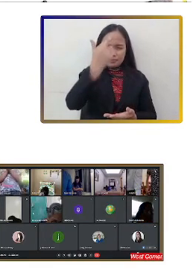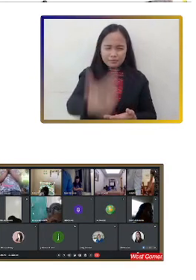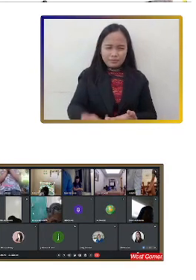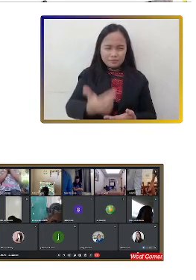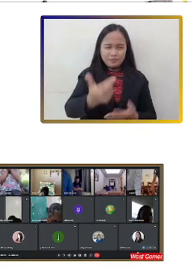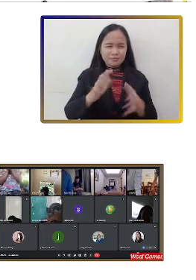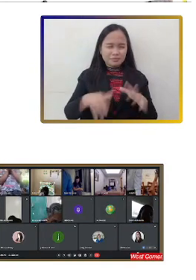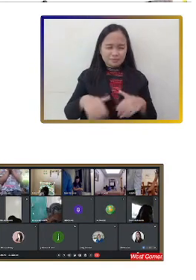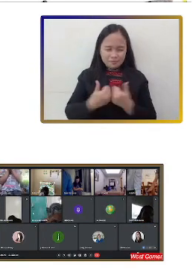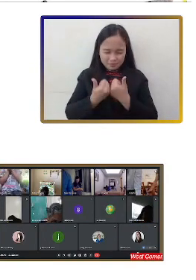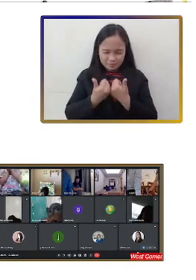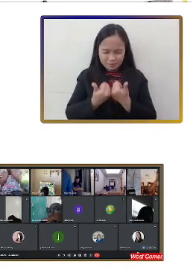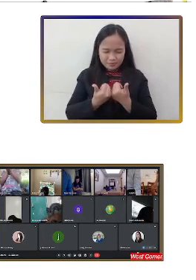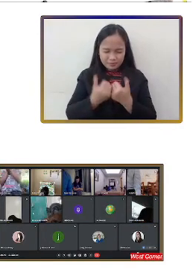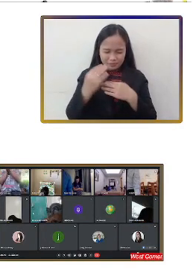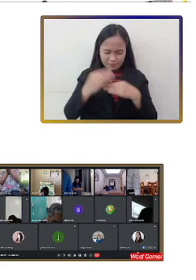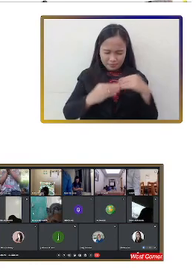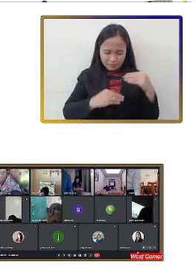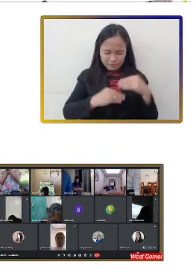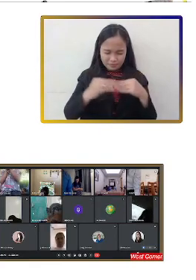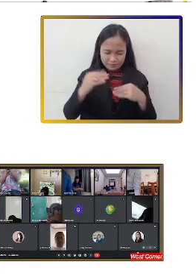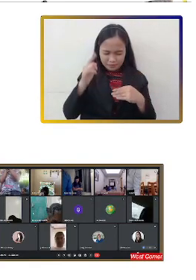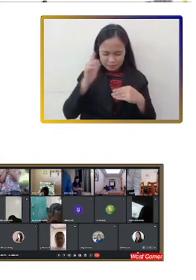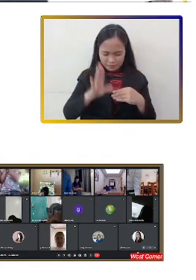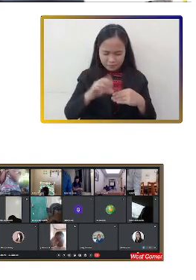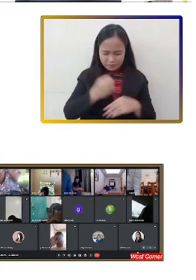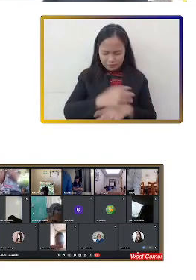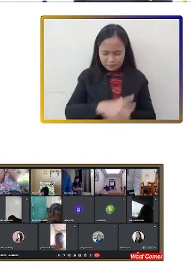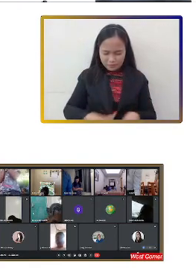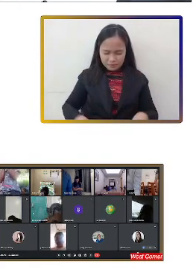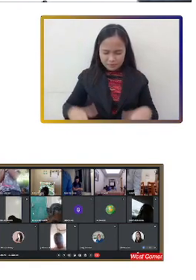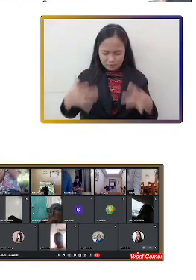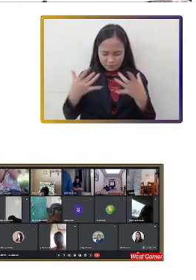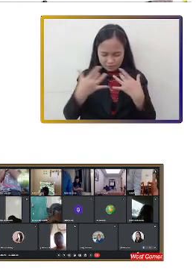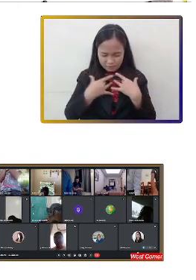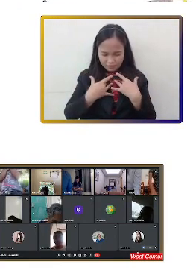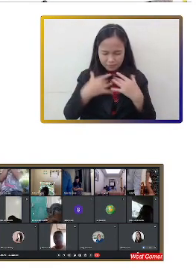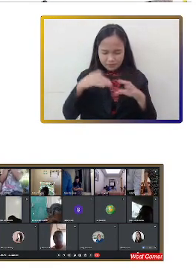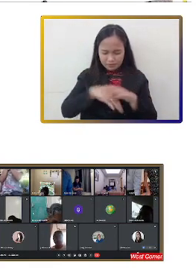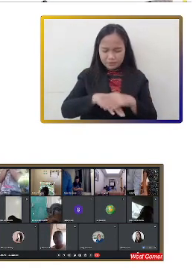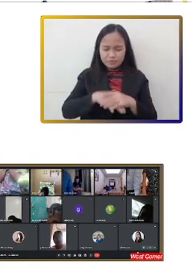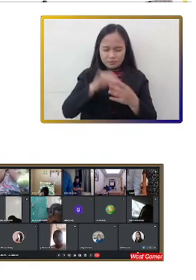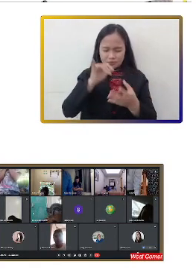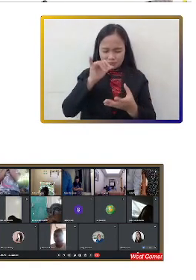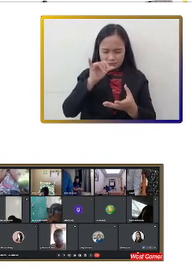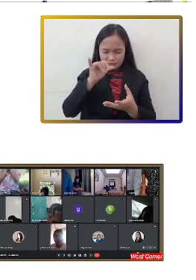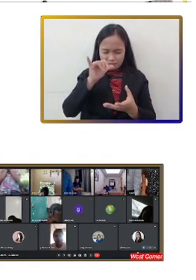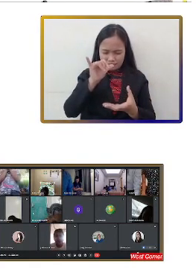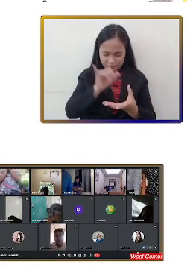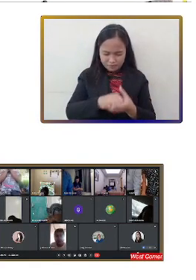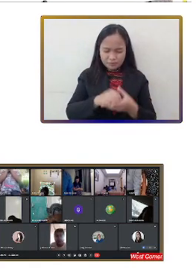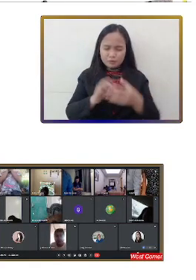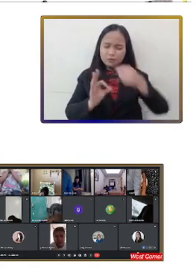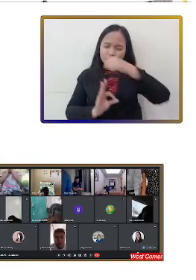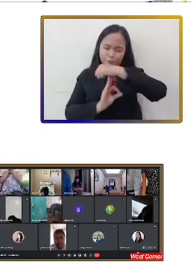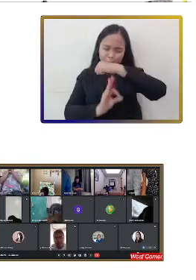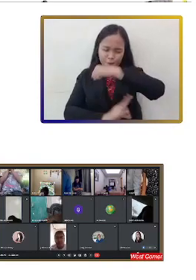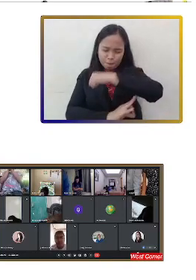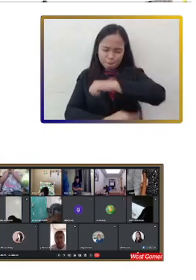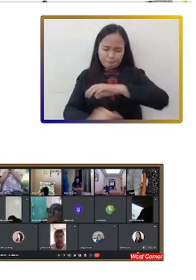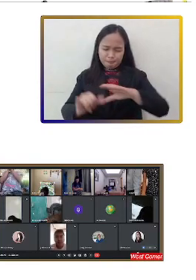how we build our lives in that foundation that is being